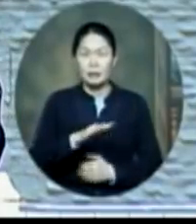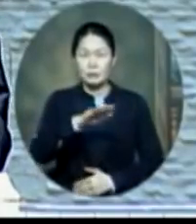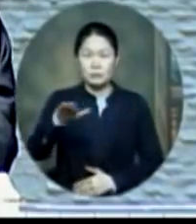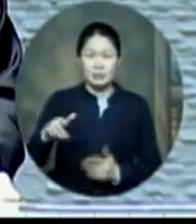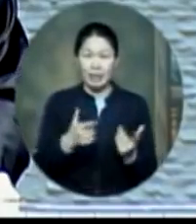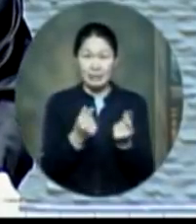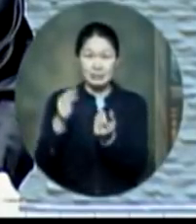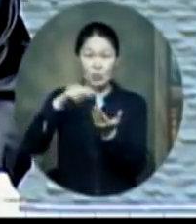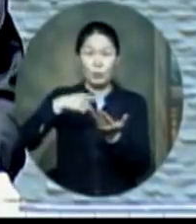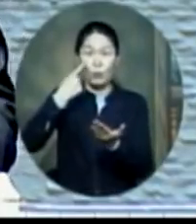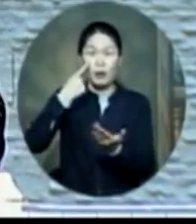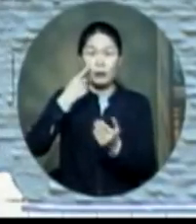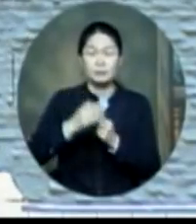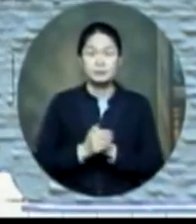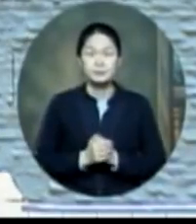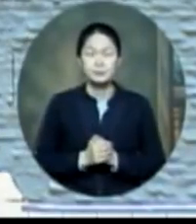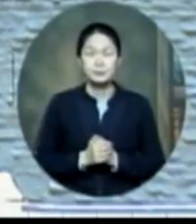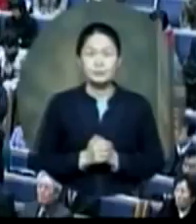같이 읽으실까요?